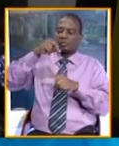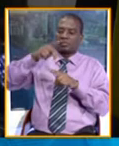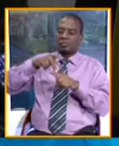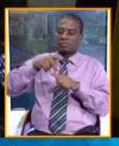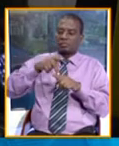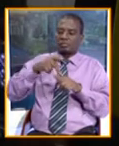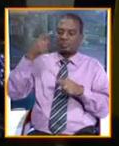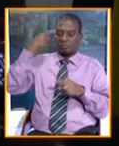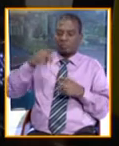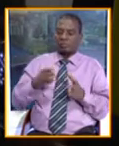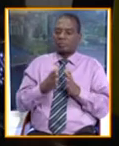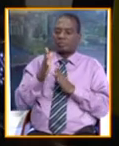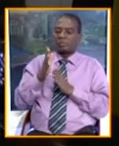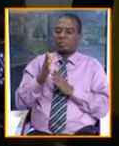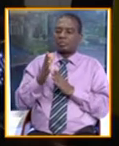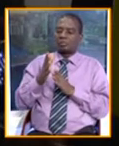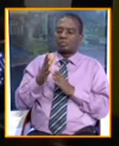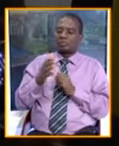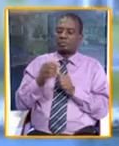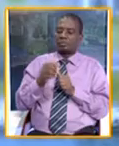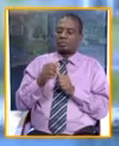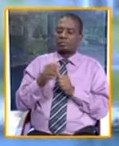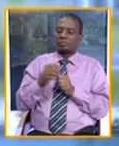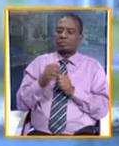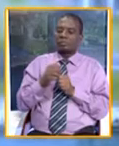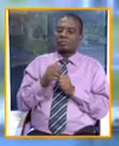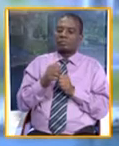Philos pour relever les défis du logement en Afrique.